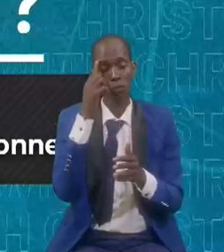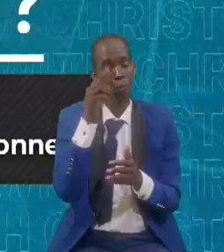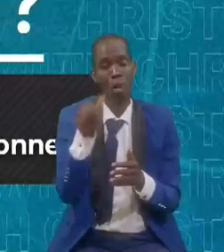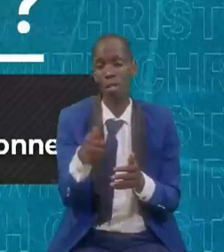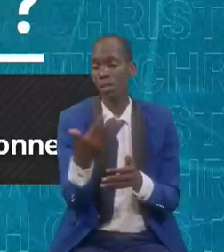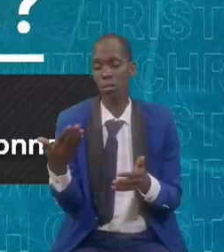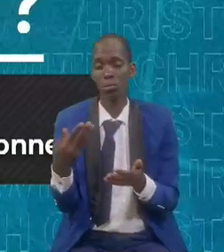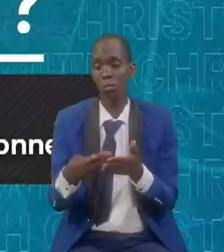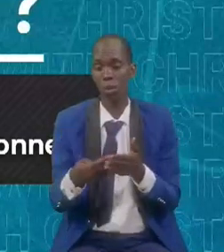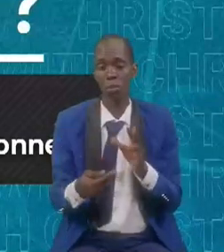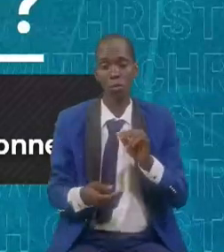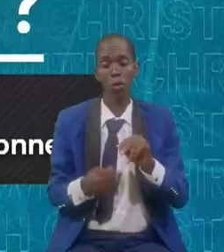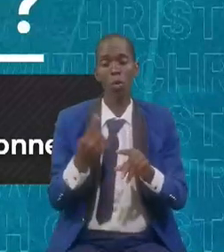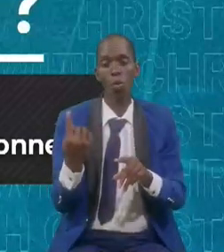spirituel.